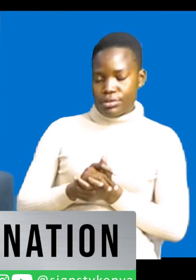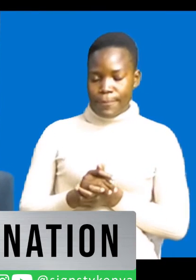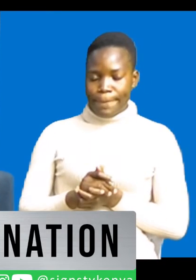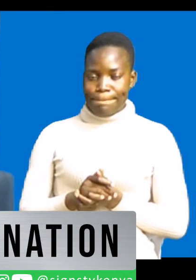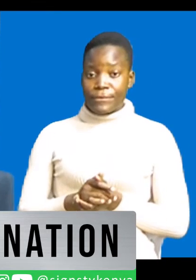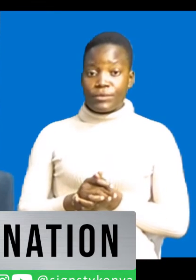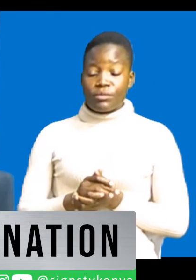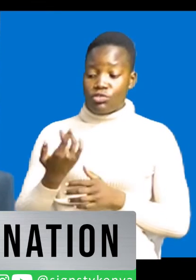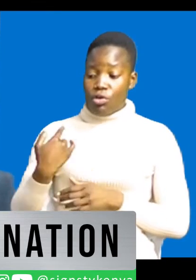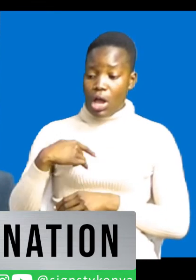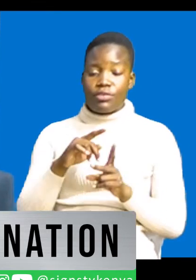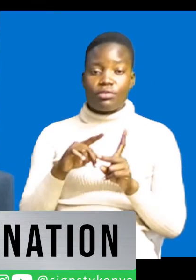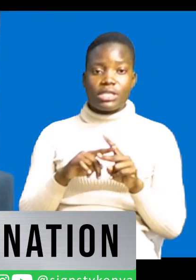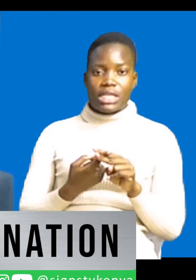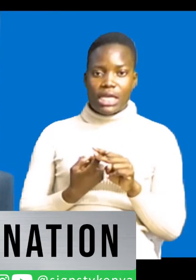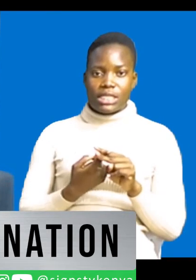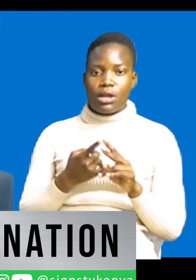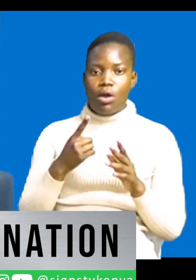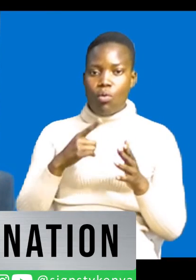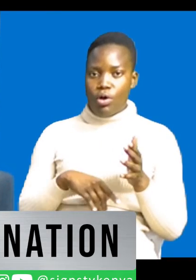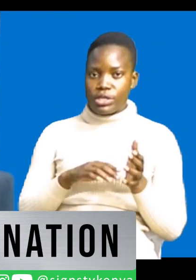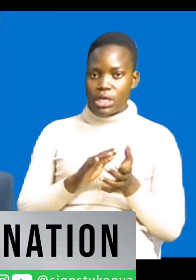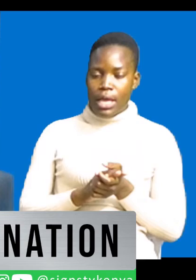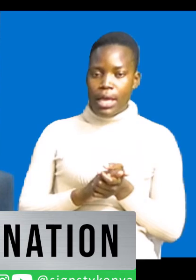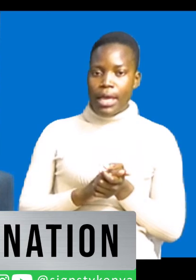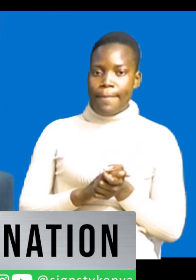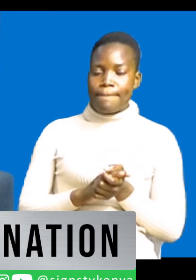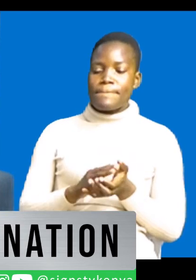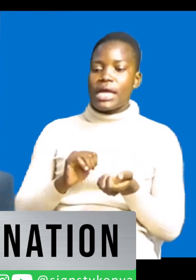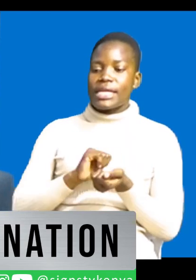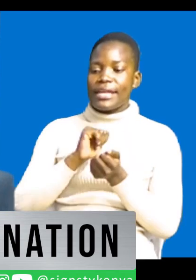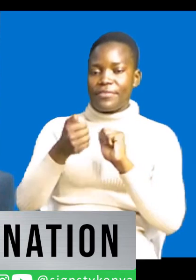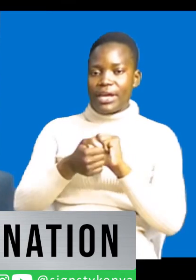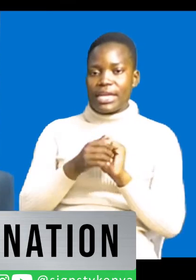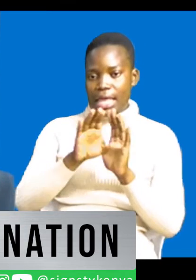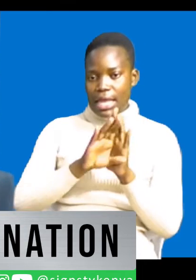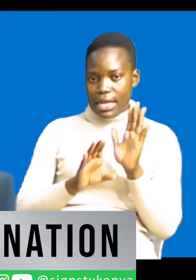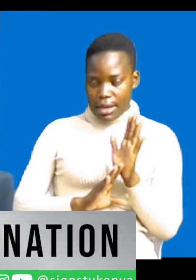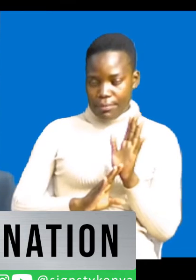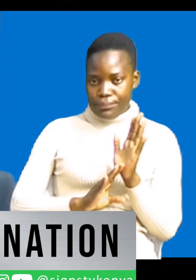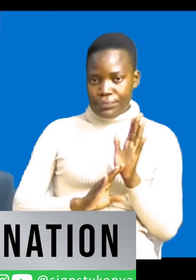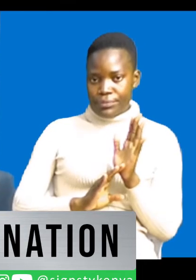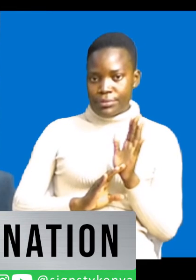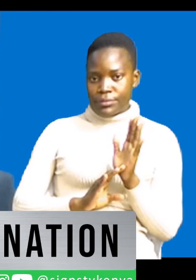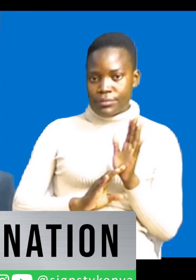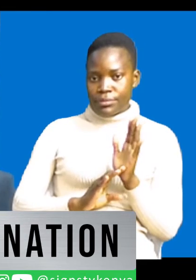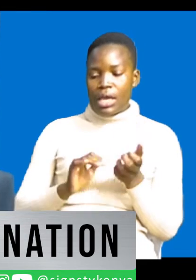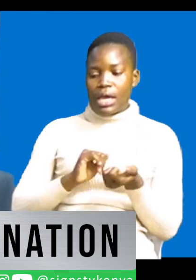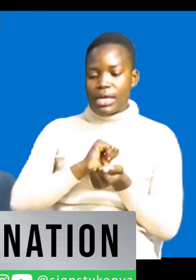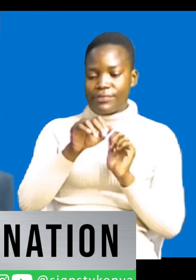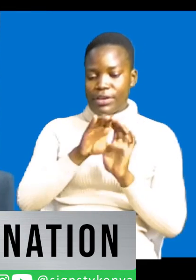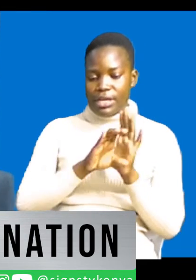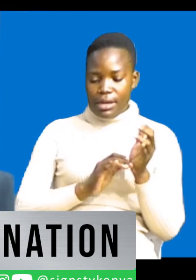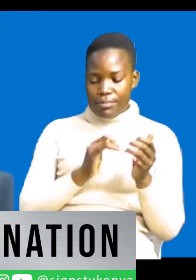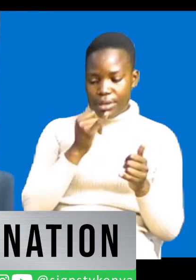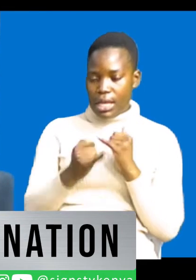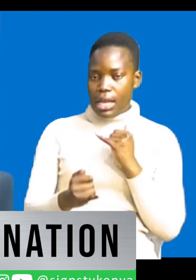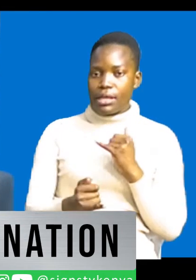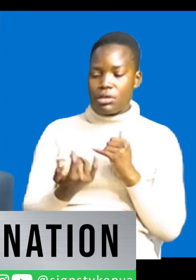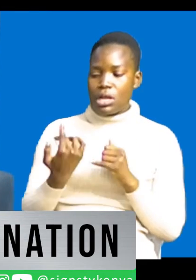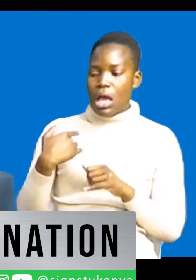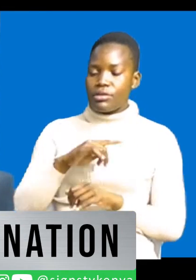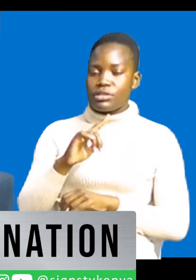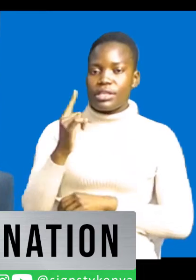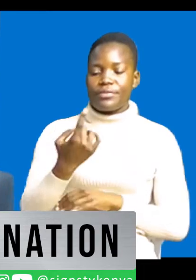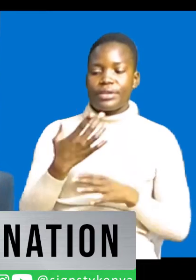sisi ndio tulianzisha mambo ya mtindo wa referendum kutoka hii ya mwisho hii msumo ya referendum ya mwisho. Sisi ndo